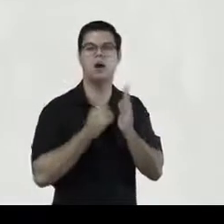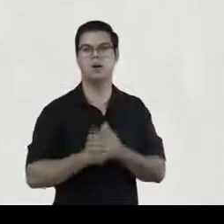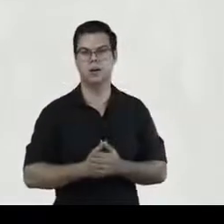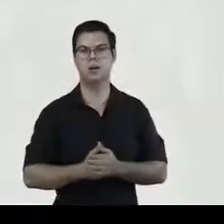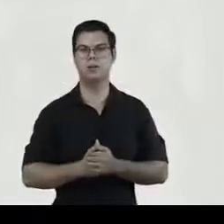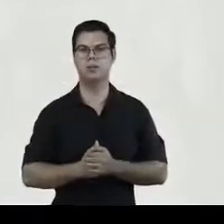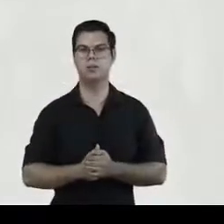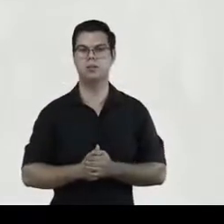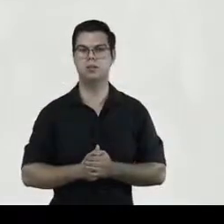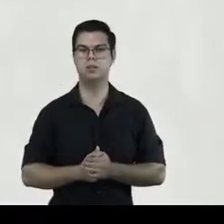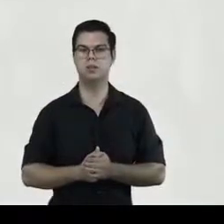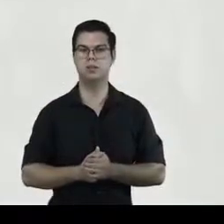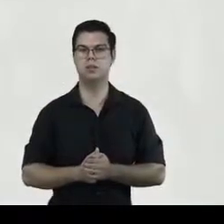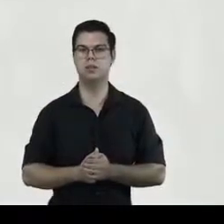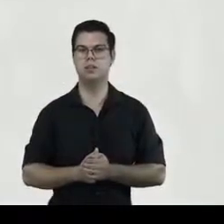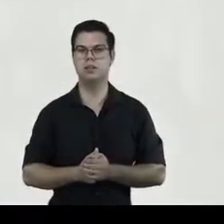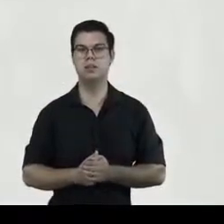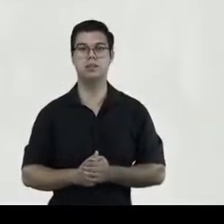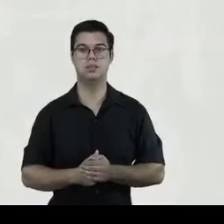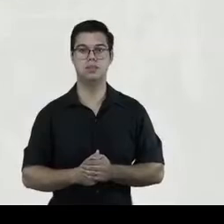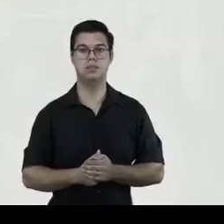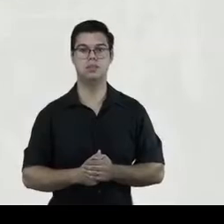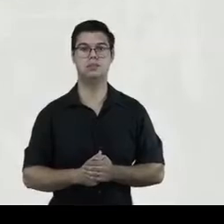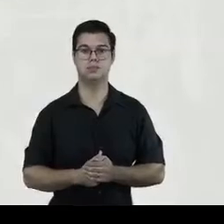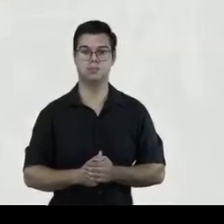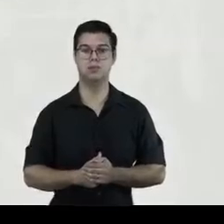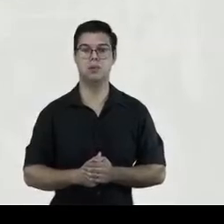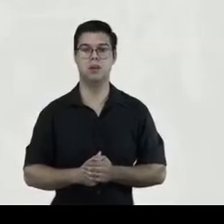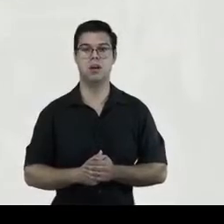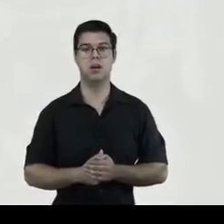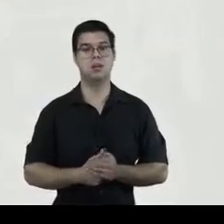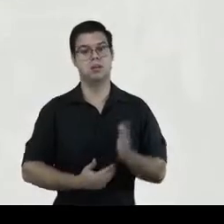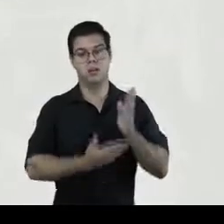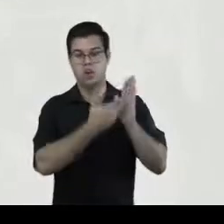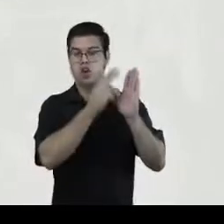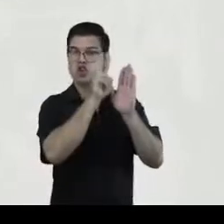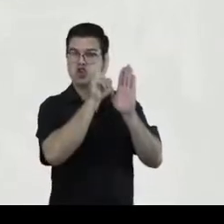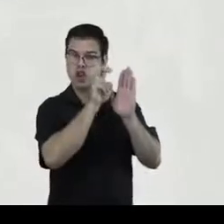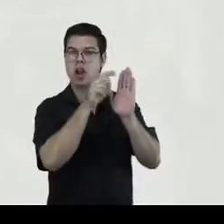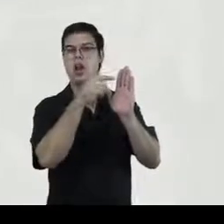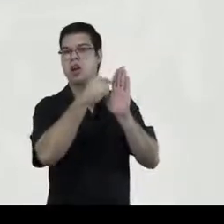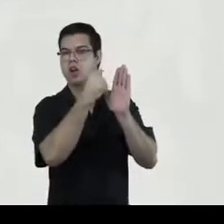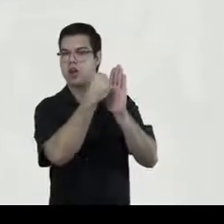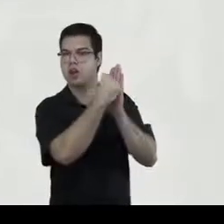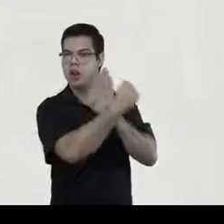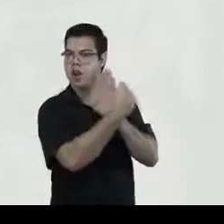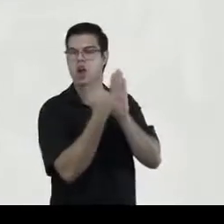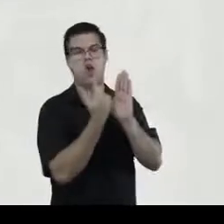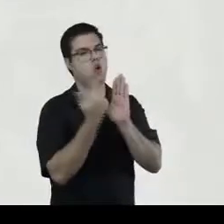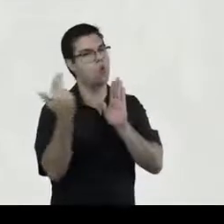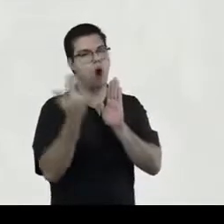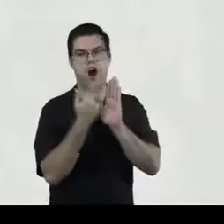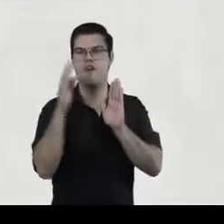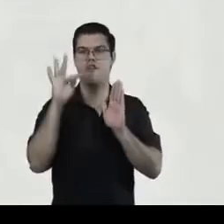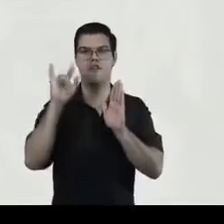Voilà, la page de titre, toujours la même, avec le même décor filigrané. Suivante.